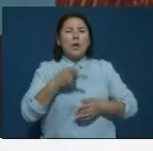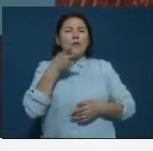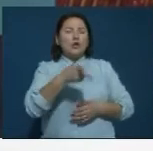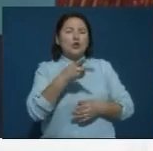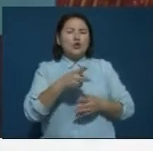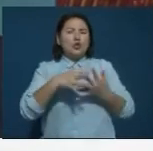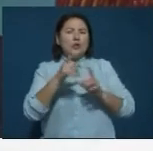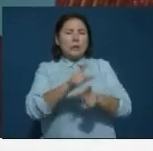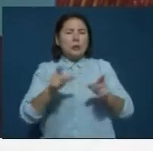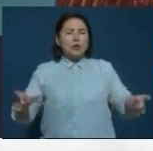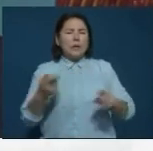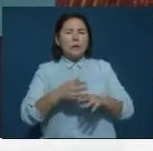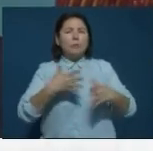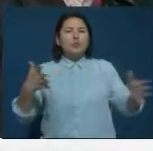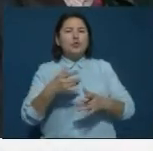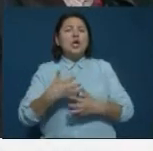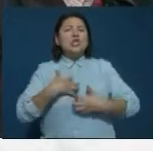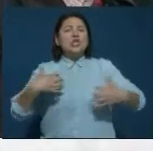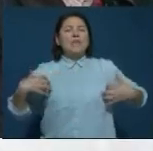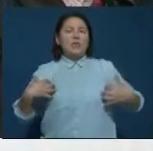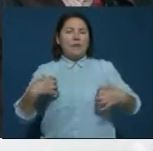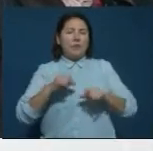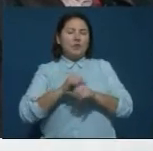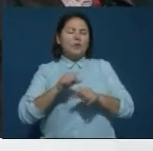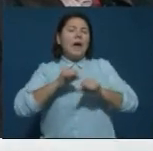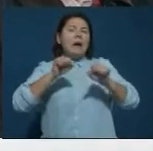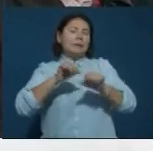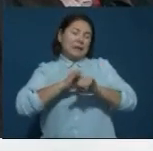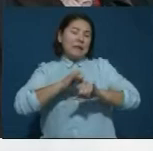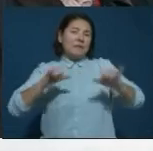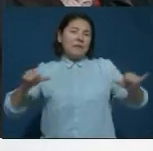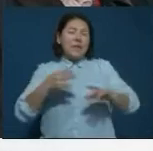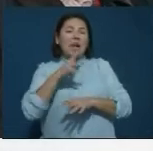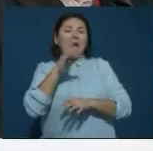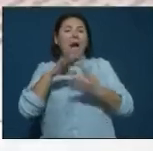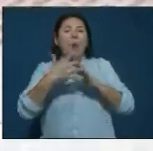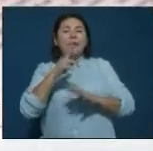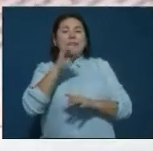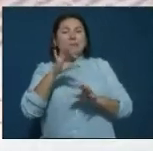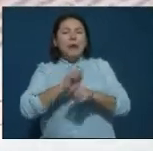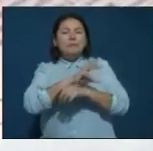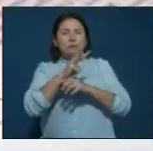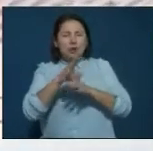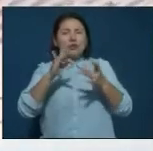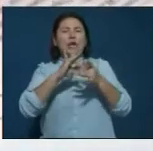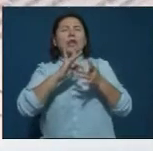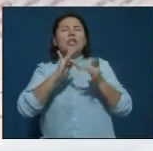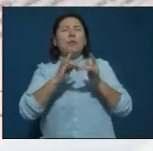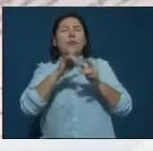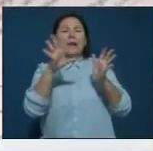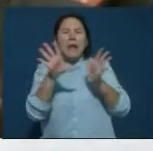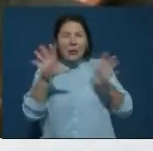деятельность жителей это животноводства в селе насчитывается 21 ферма казан обеспечен инженерной и социальной инфраструктурой